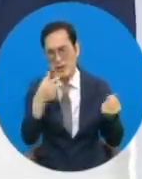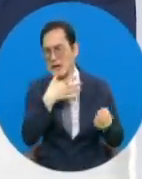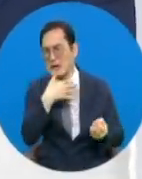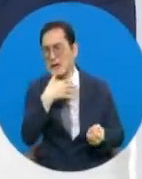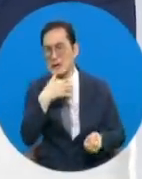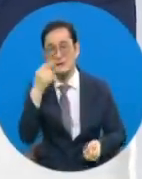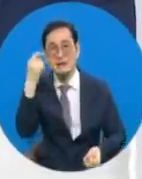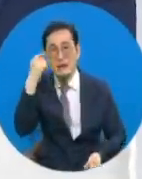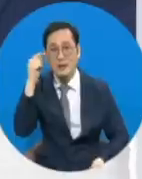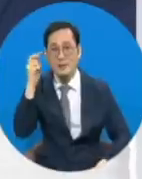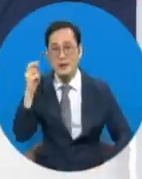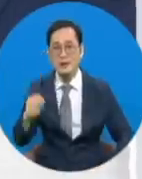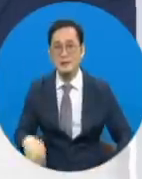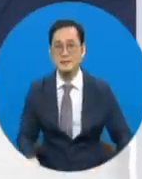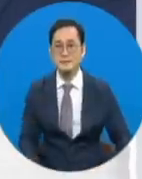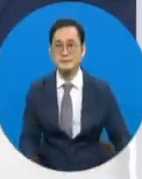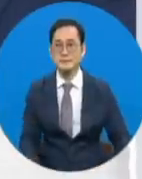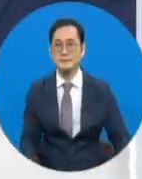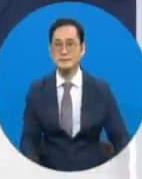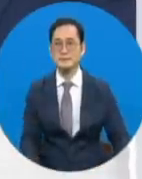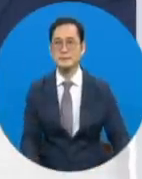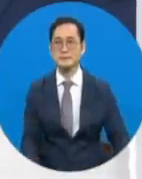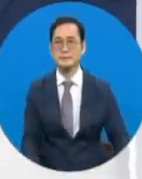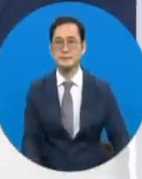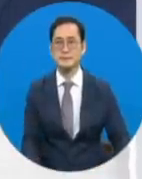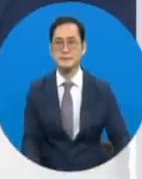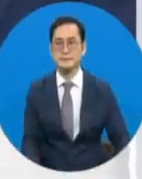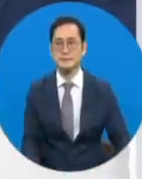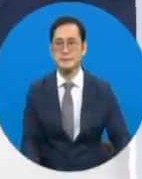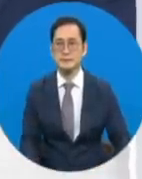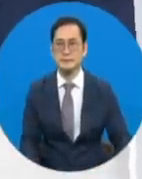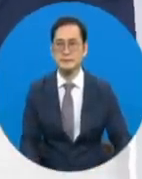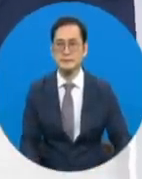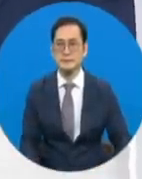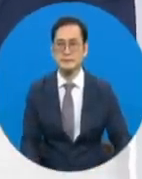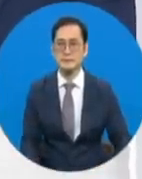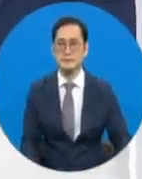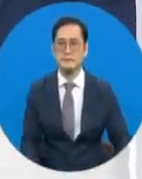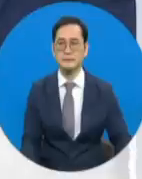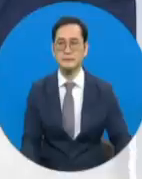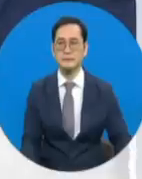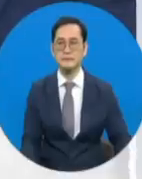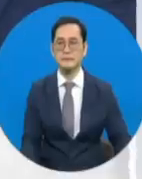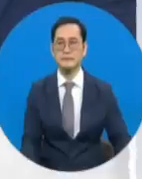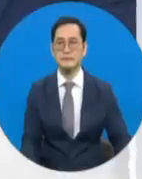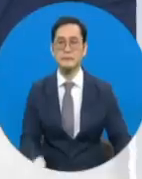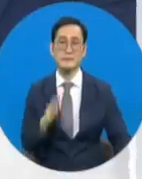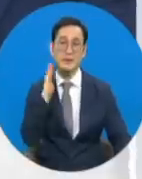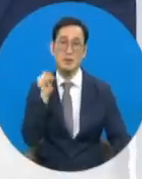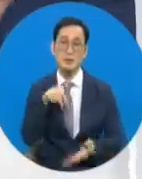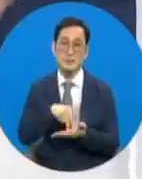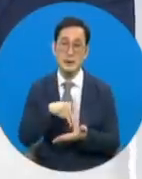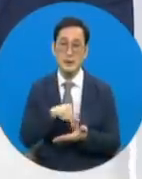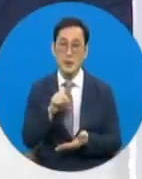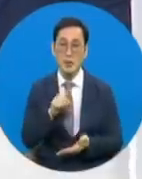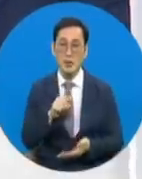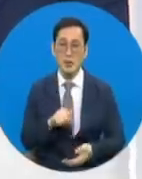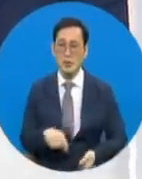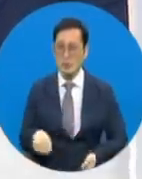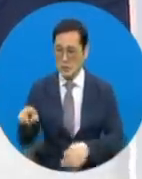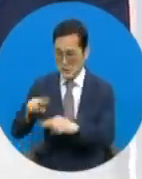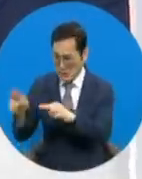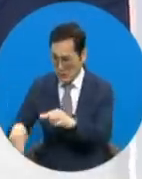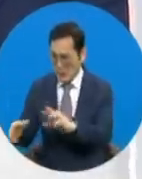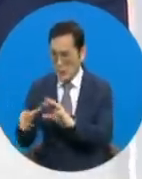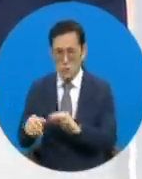느꼈을 수 있다는 겁니다. 그렇기 때문에 저렇게 연결을 시킨 것 같은데 뭐 어떻게 보면 다를 수 있을 것 같습니다. 대통령실 입장처럼 이거는 이거고 당신